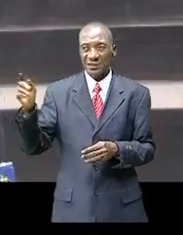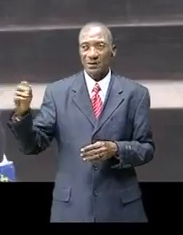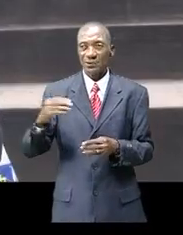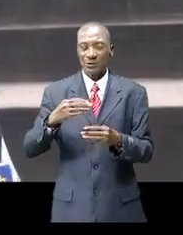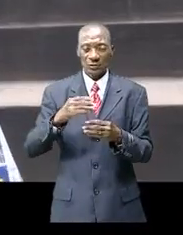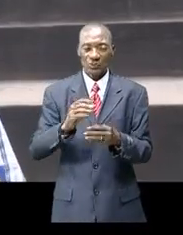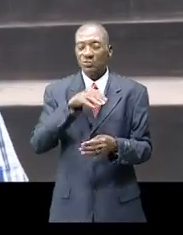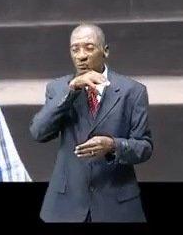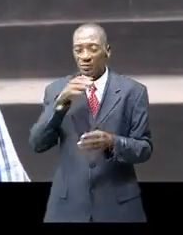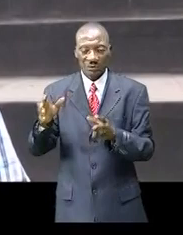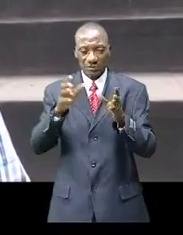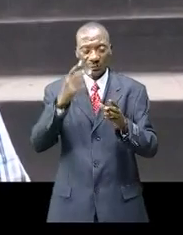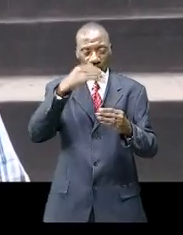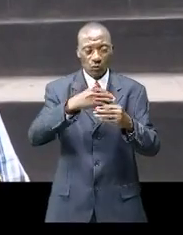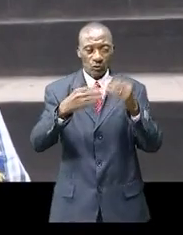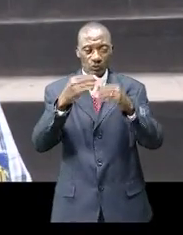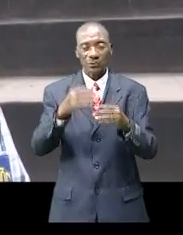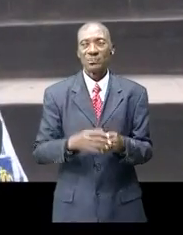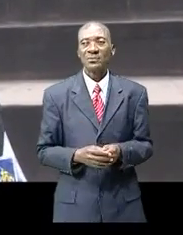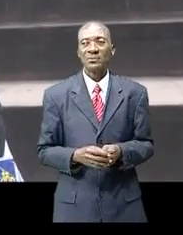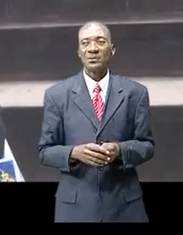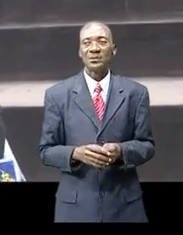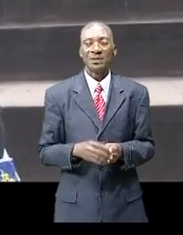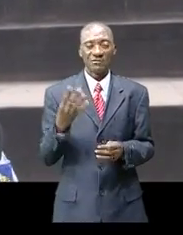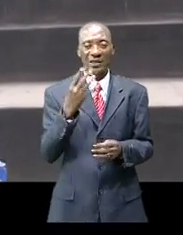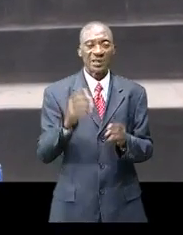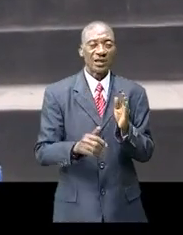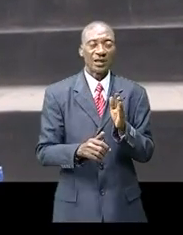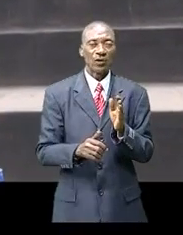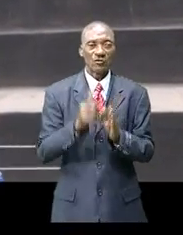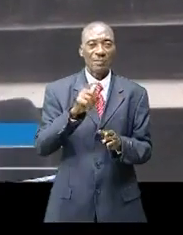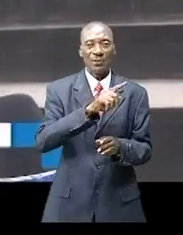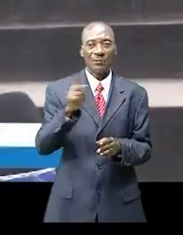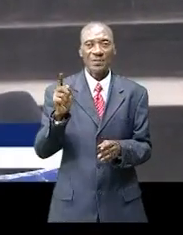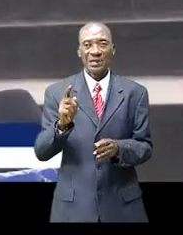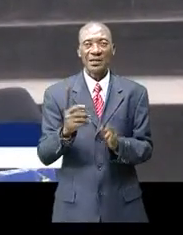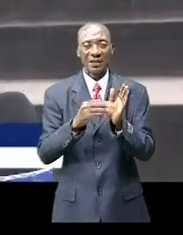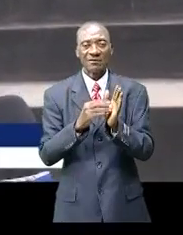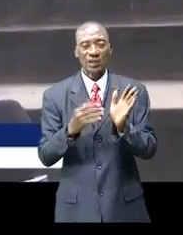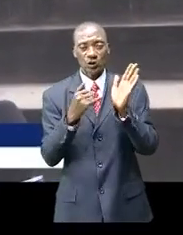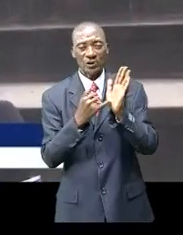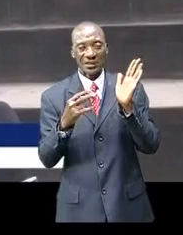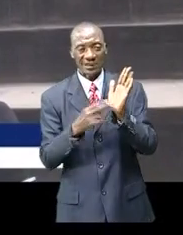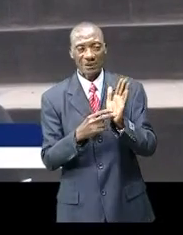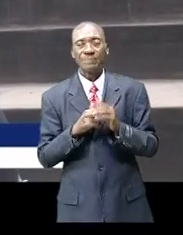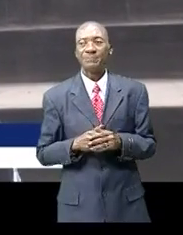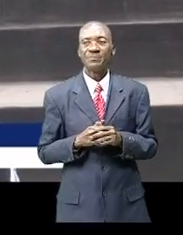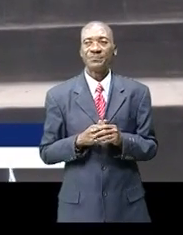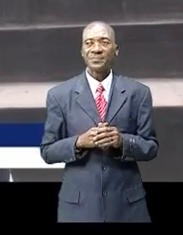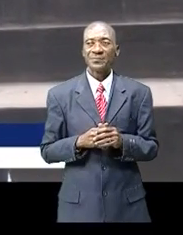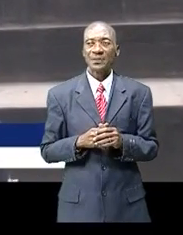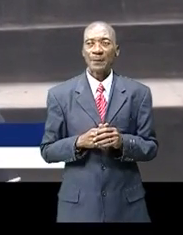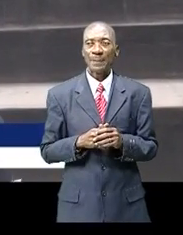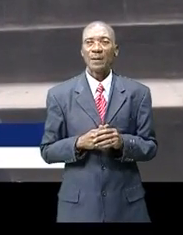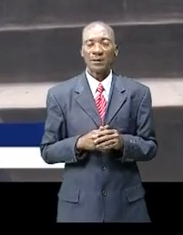tour. Et c'était le 24 novembre 1967. Ce n'est pas seulement le Congo qui a